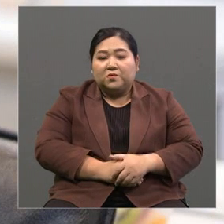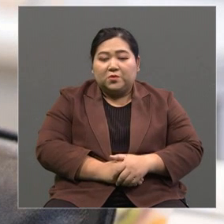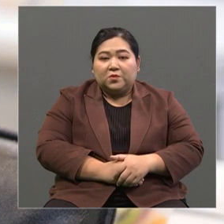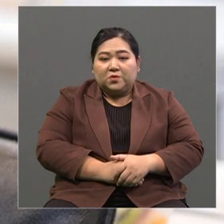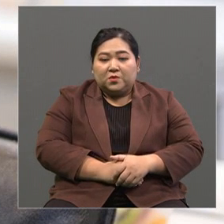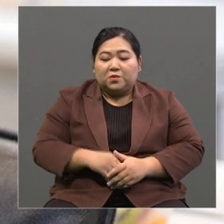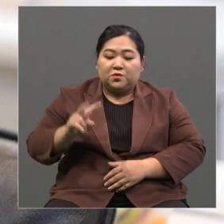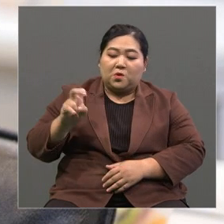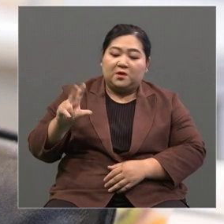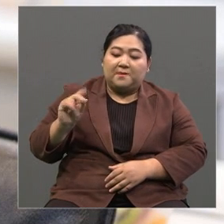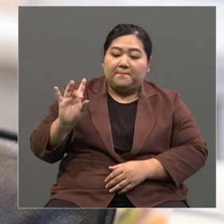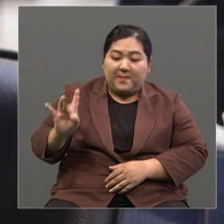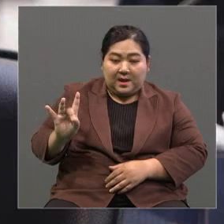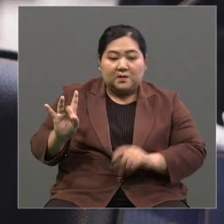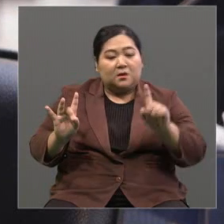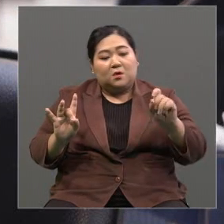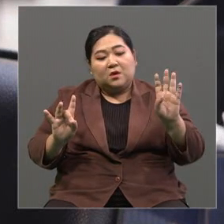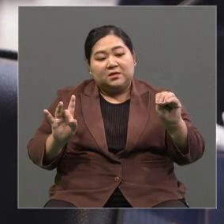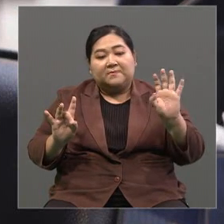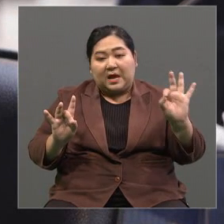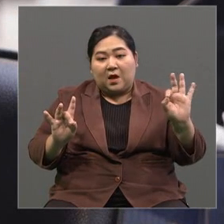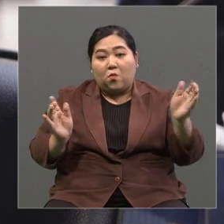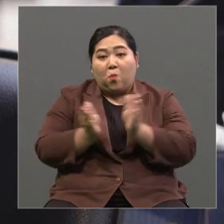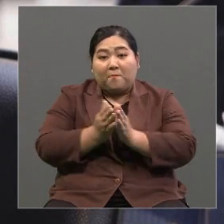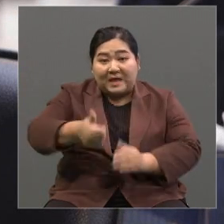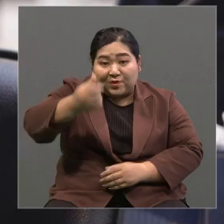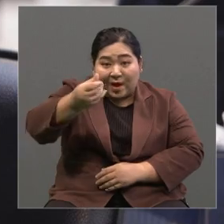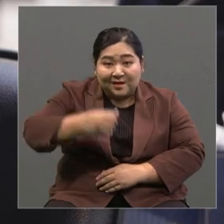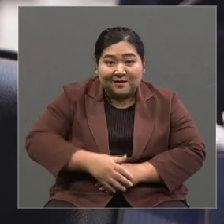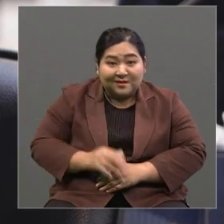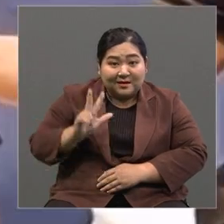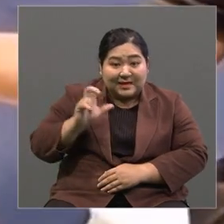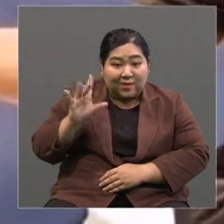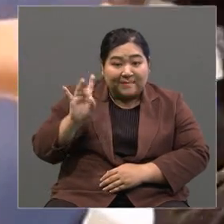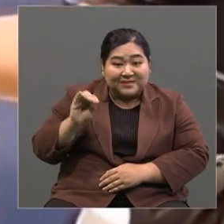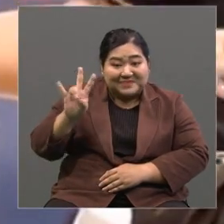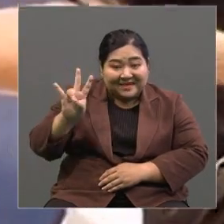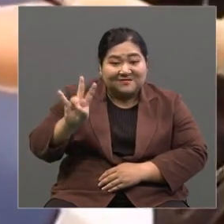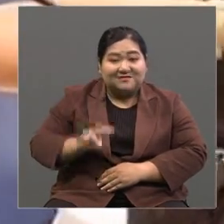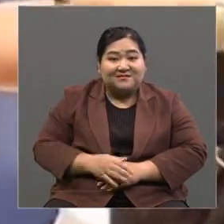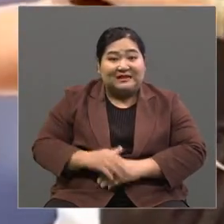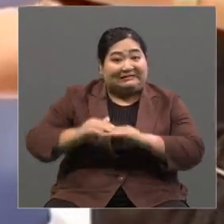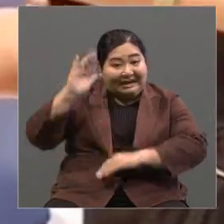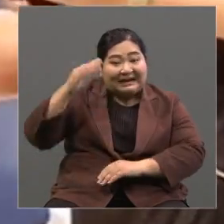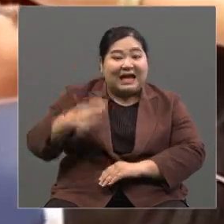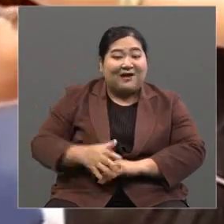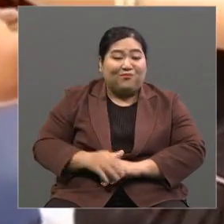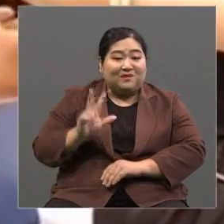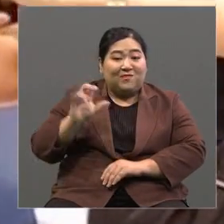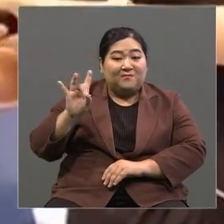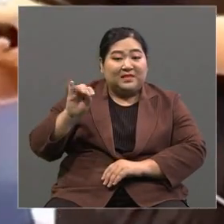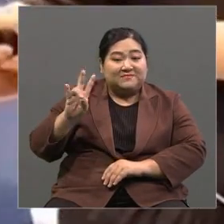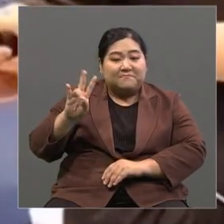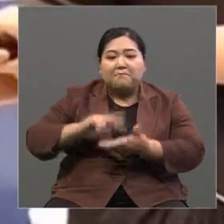พอรวมกัน238บวก149ได้เท่าไหร่รู้มั้ยคะ387อันนี้มันเกินกึ่งหนึ่งเลยเห็น